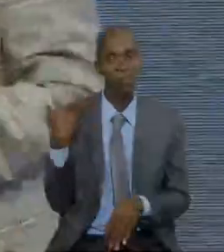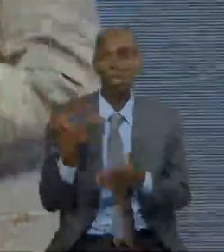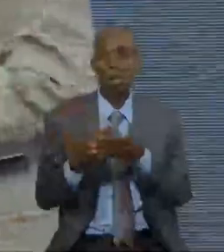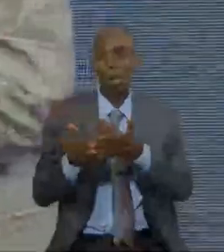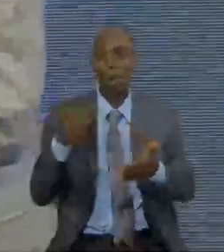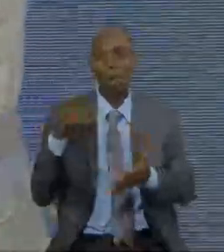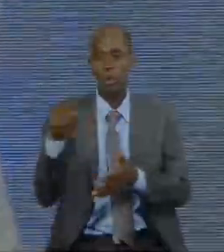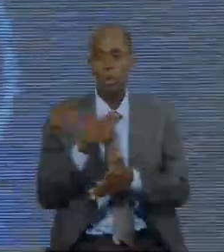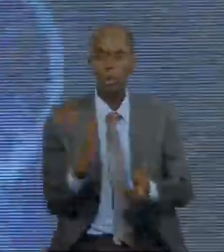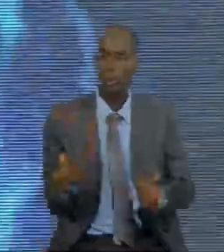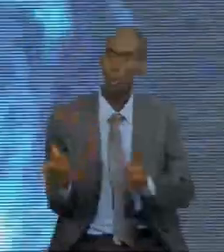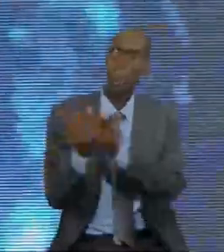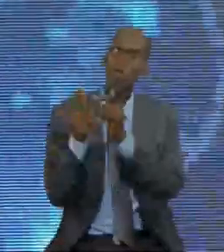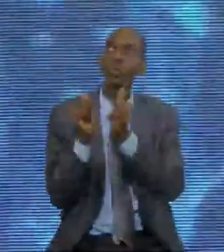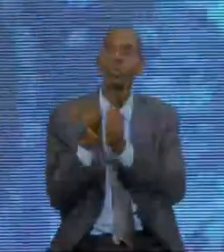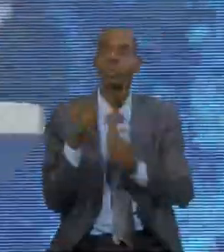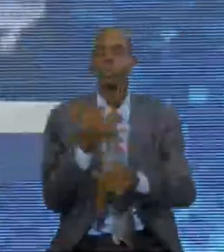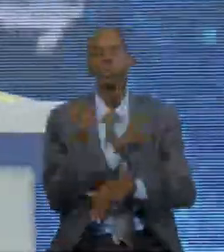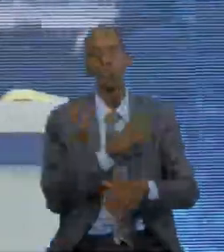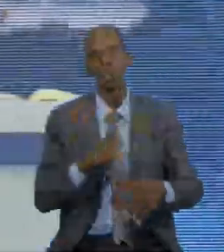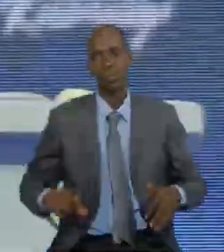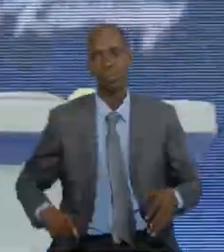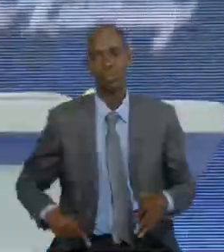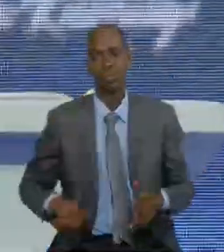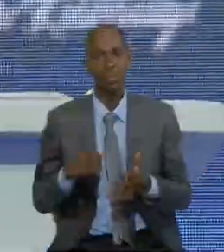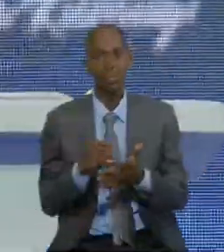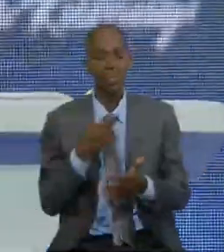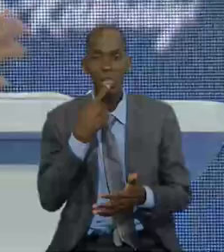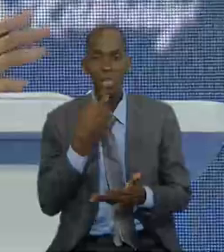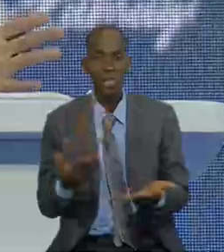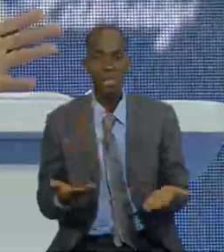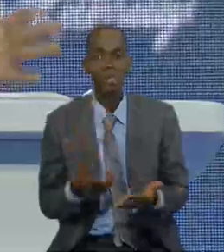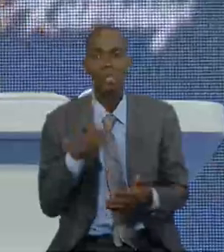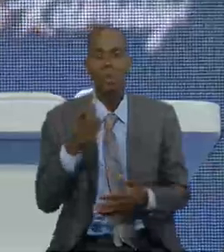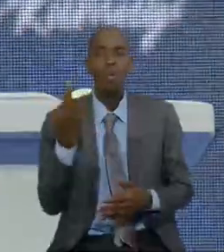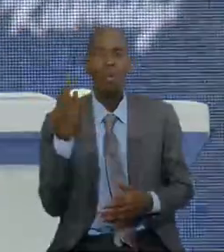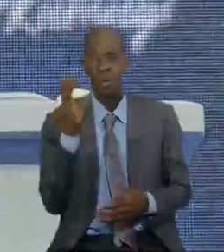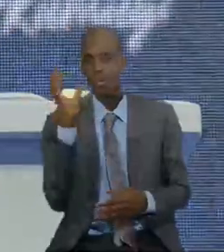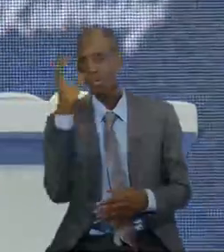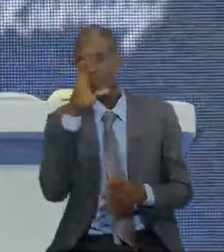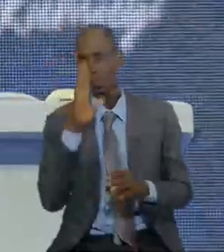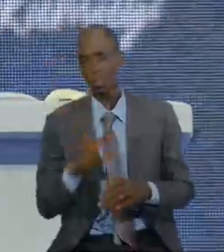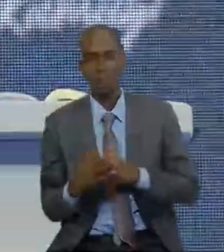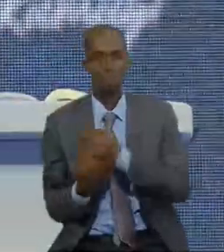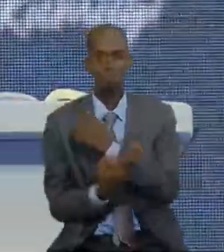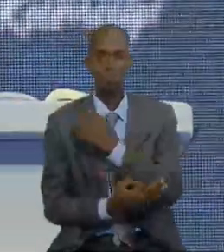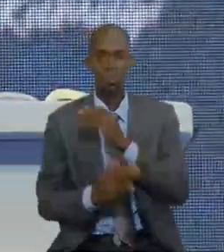en sautant là avant de rencontrer le Seigneur